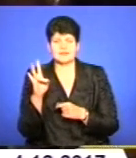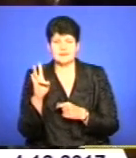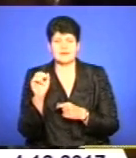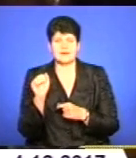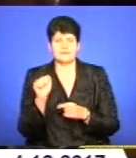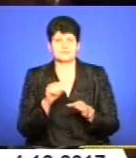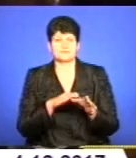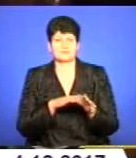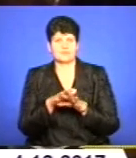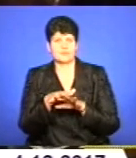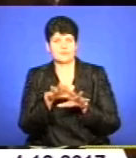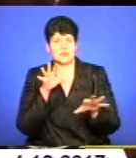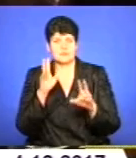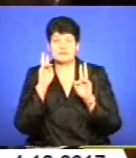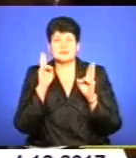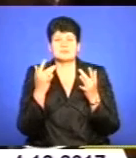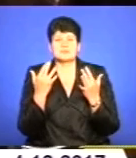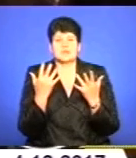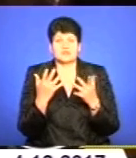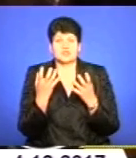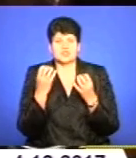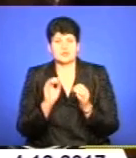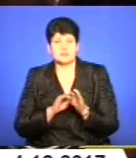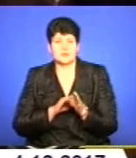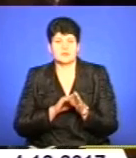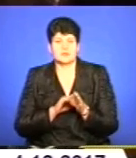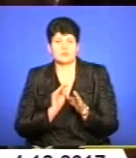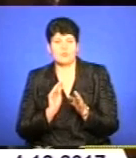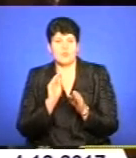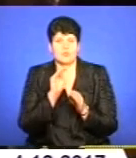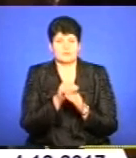би помістилося, якби було б ще квитки, скільки ми б ще могли людей